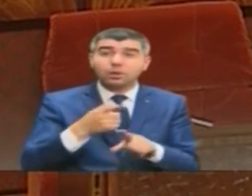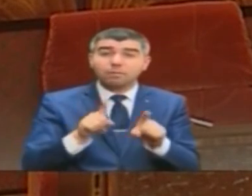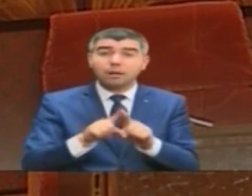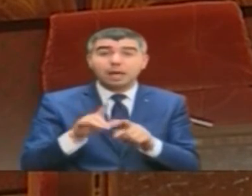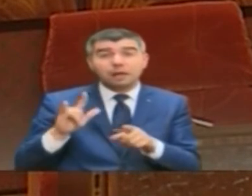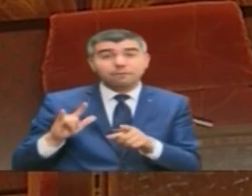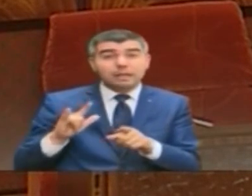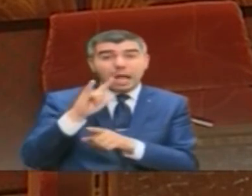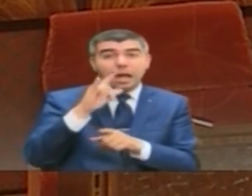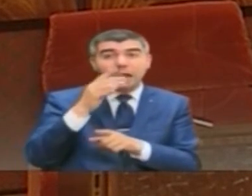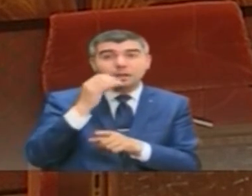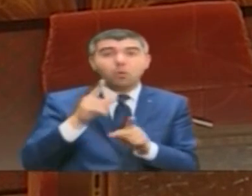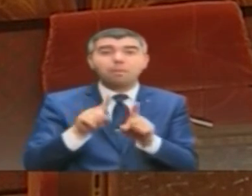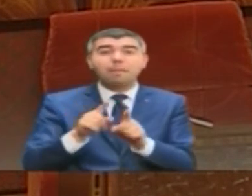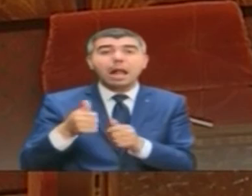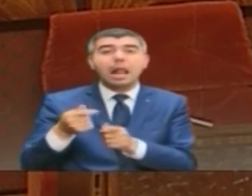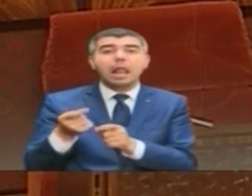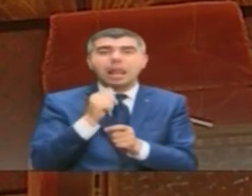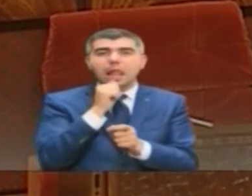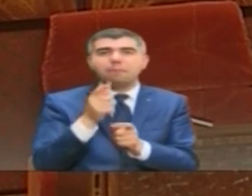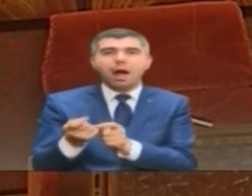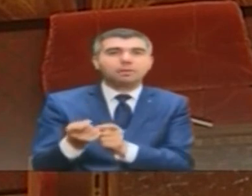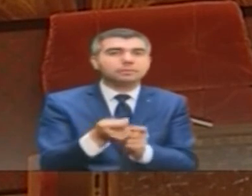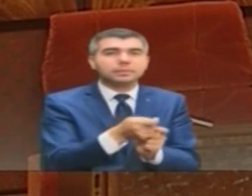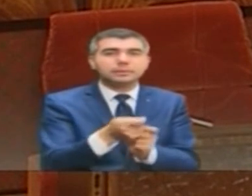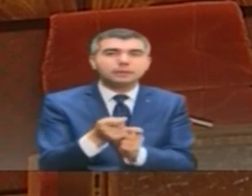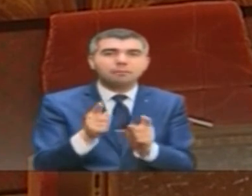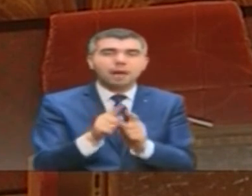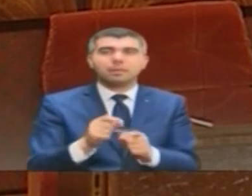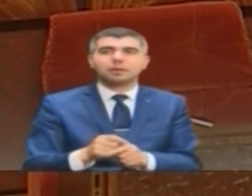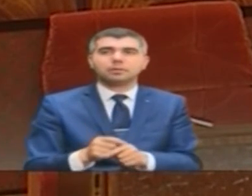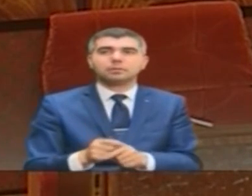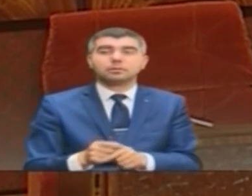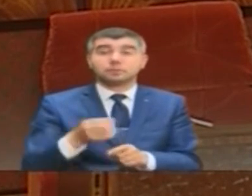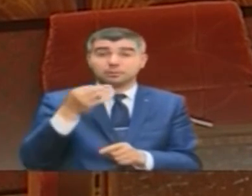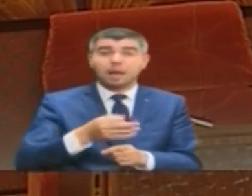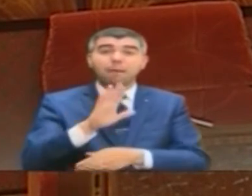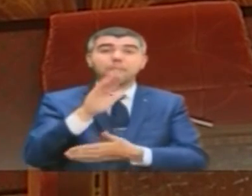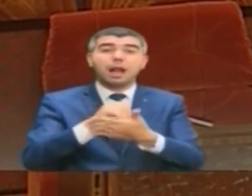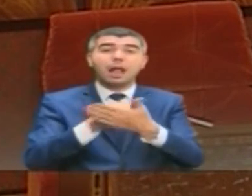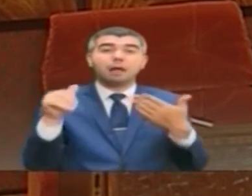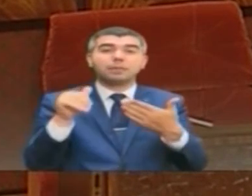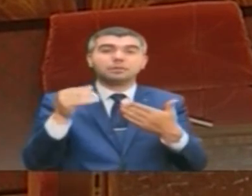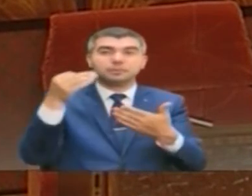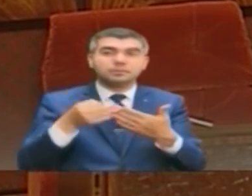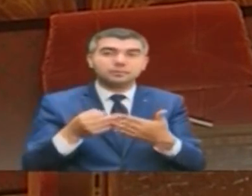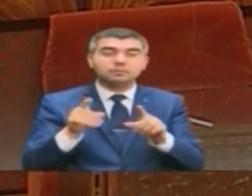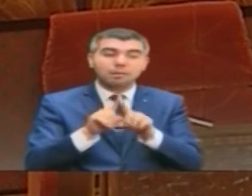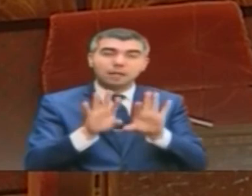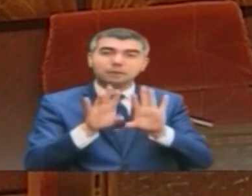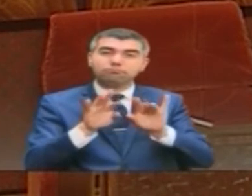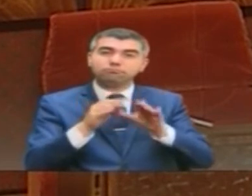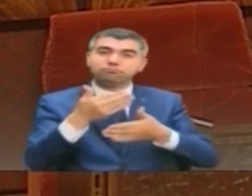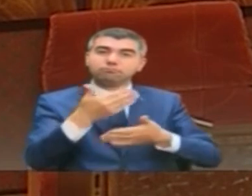طائرات مجهزه خصيصا لمكافحه الحرائق اختم بان هناك برنامج نظام معلوماتي